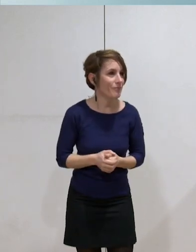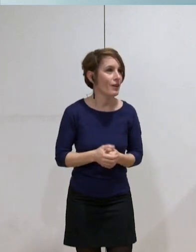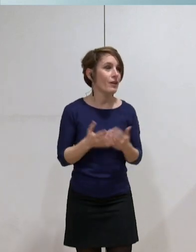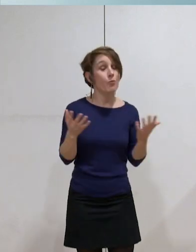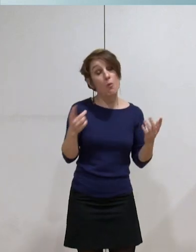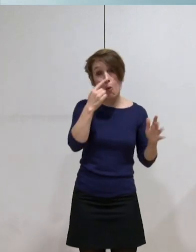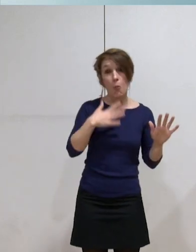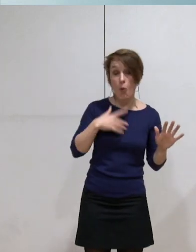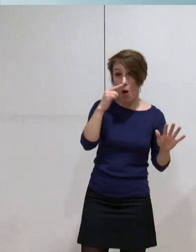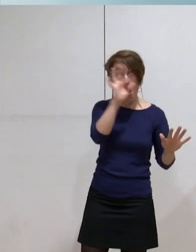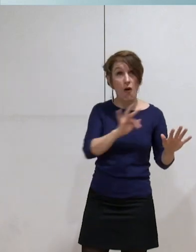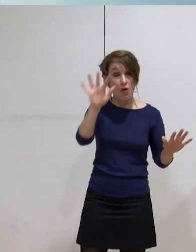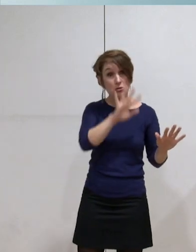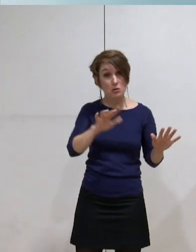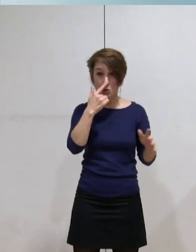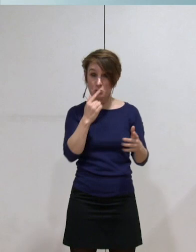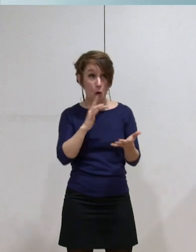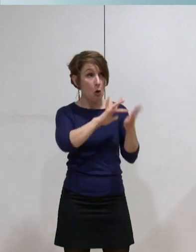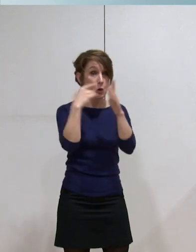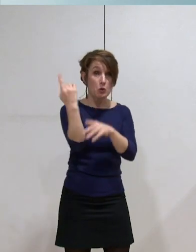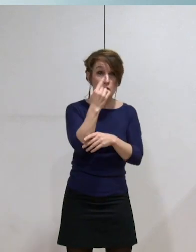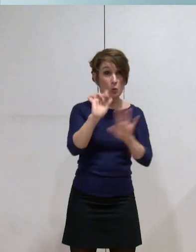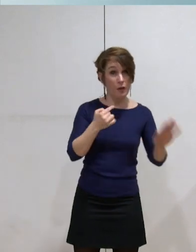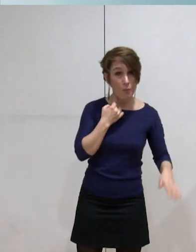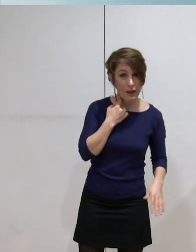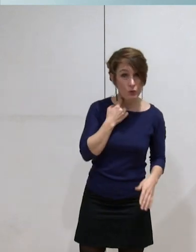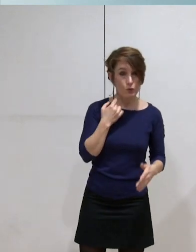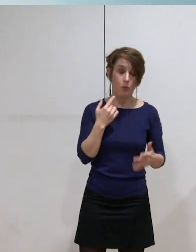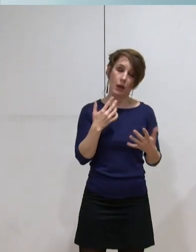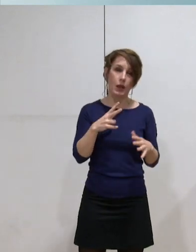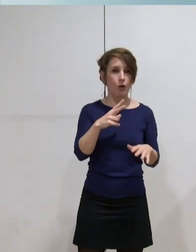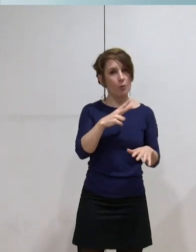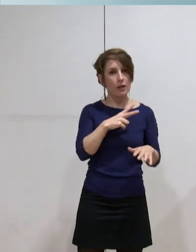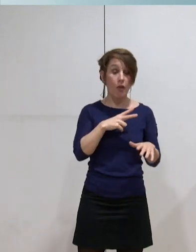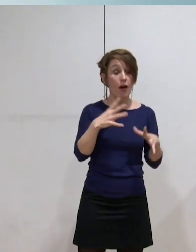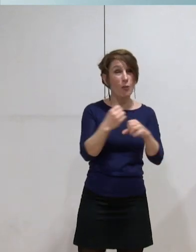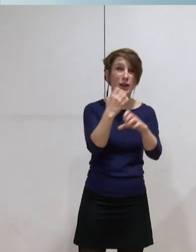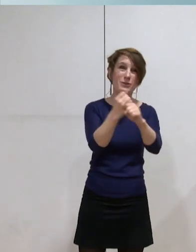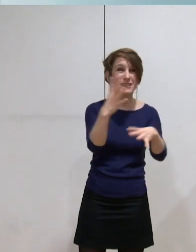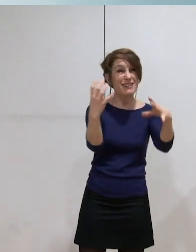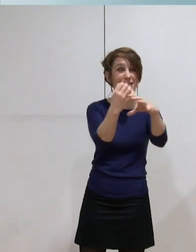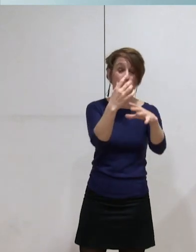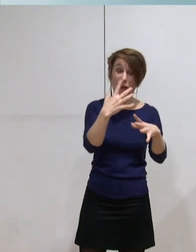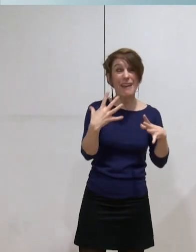a perdu et il y en a certains qui ont perdu mais qui ont eu des défait sans doute dramatiquement victorieus